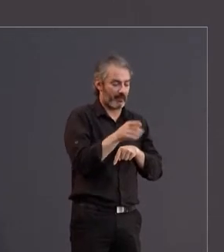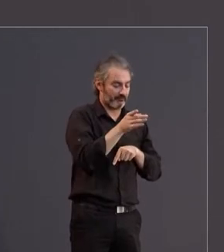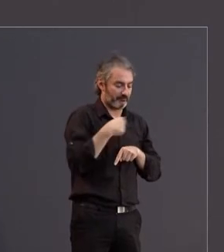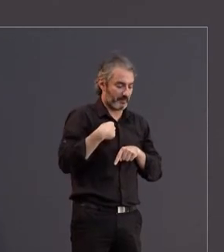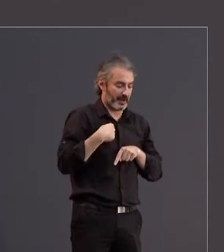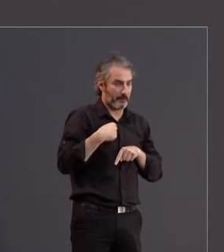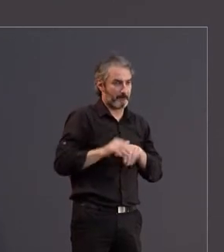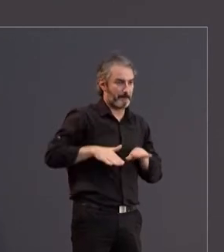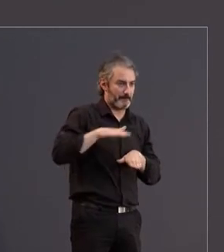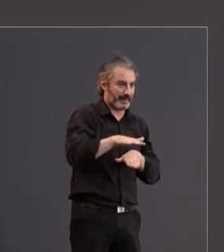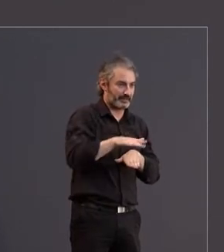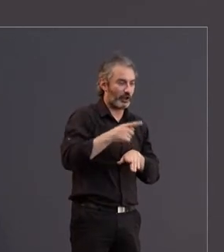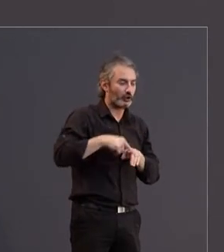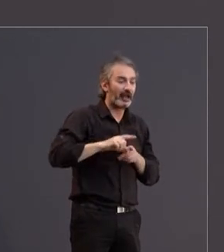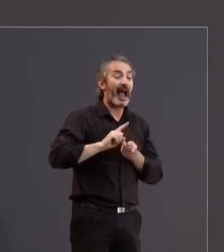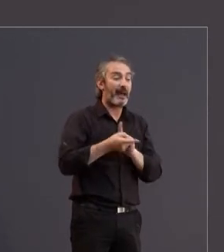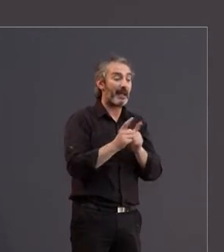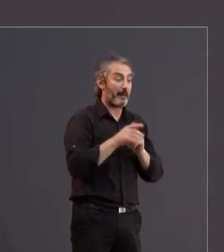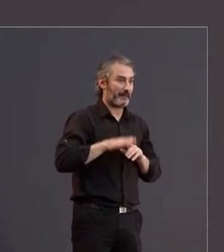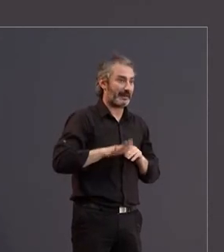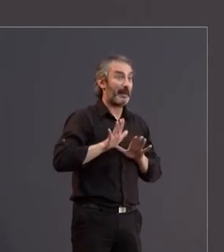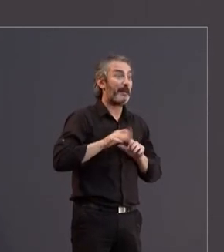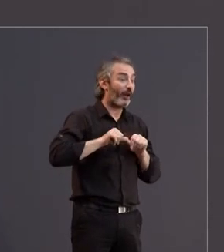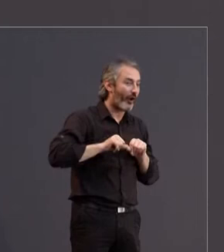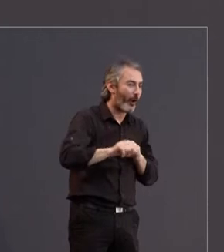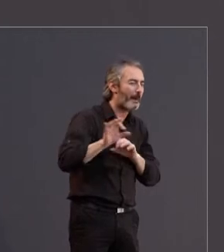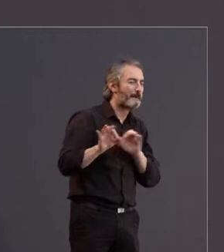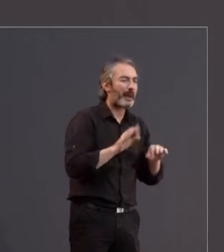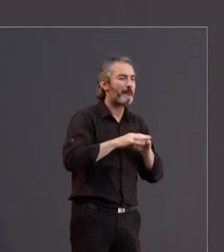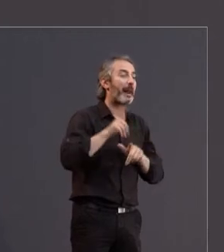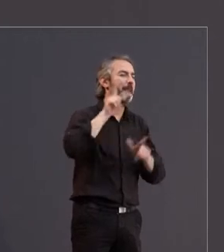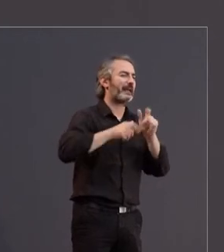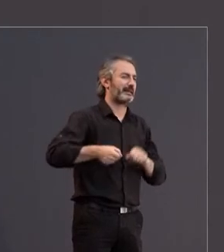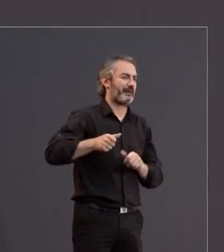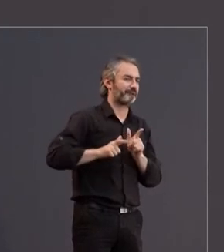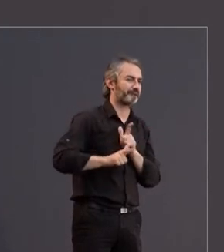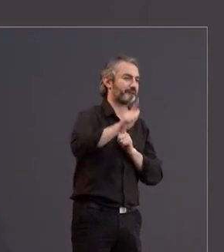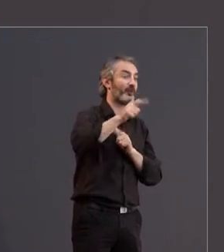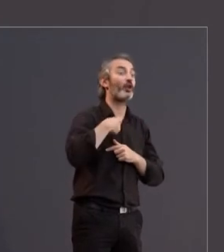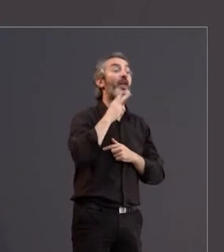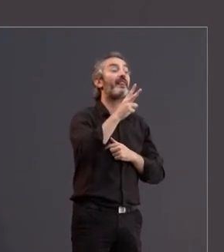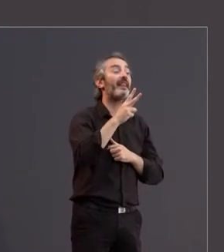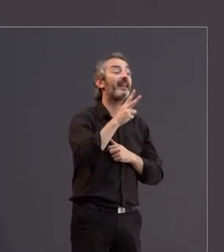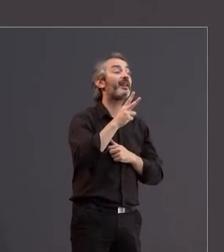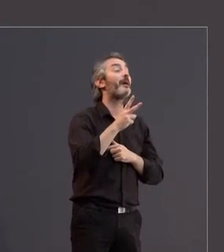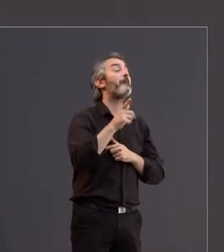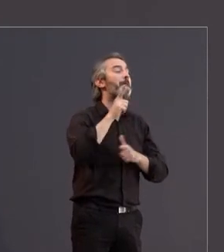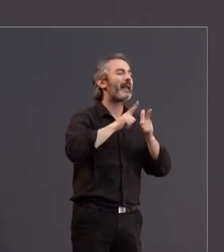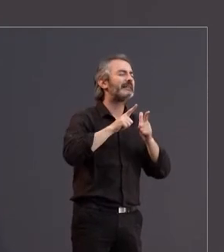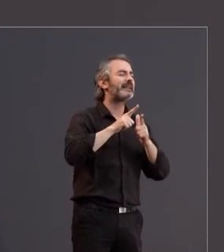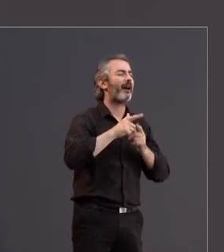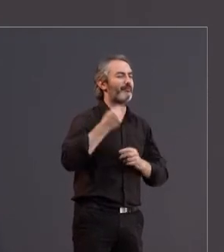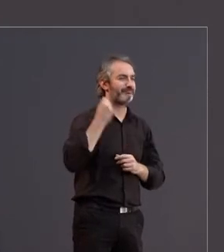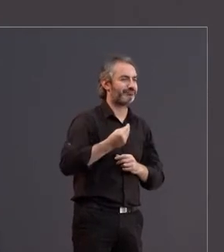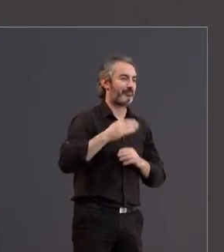Hi ha moltes coses que no pots canviar quan ets petit, però pots preparar la maleta pel viatge. I jo us desitjo a tots un viatge apassionant a la vostra